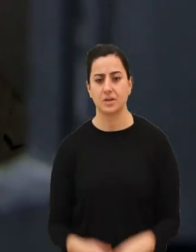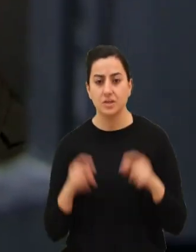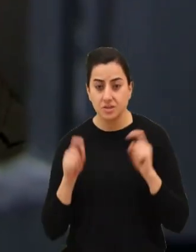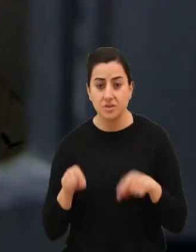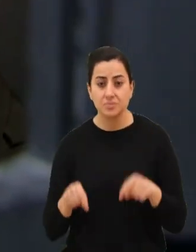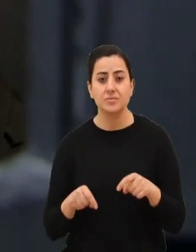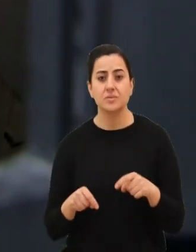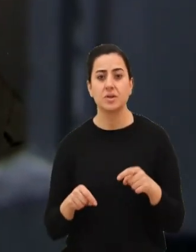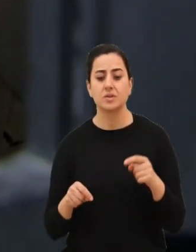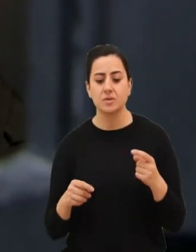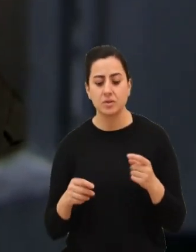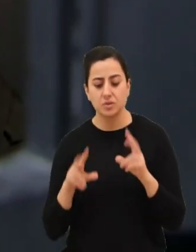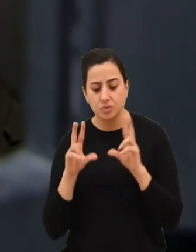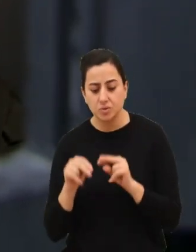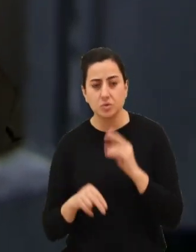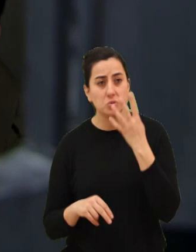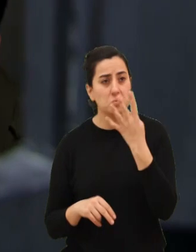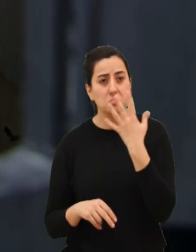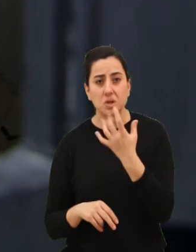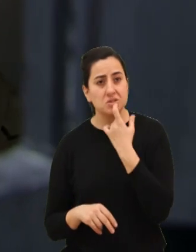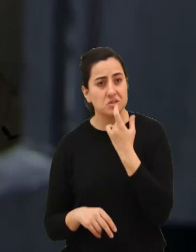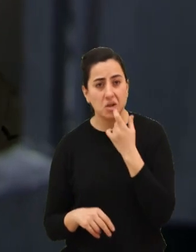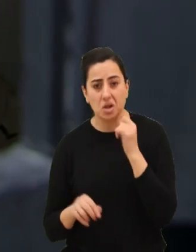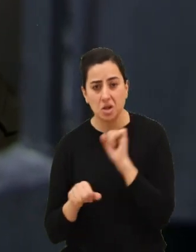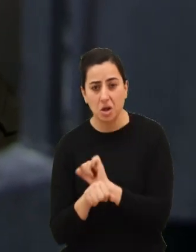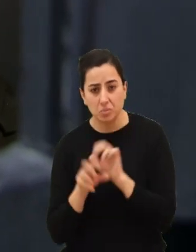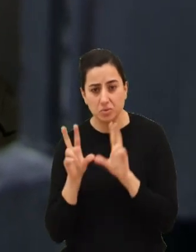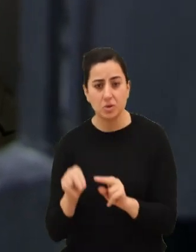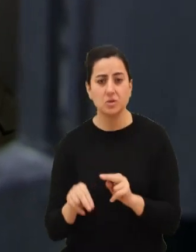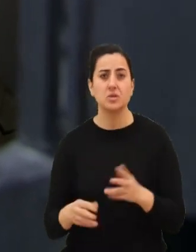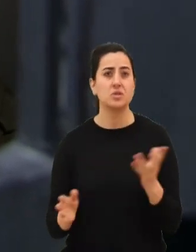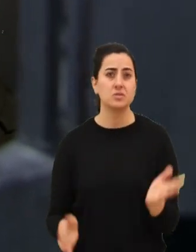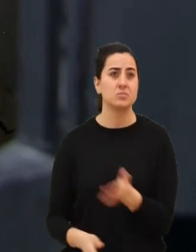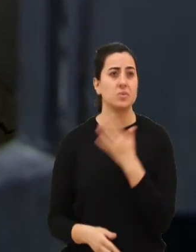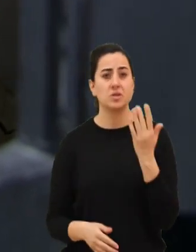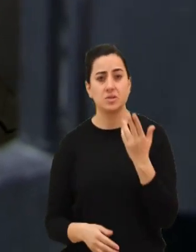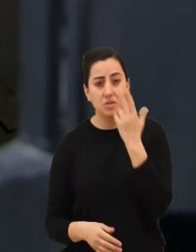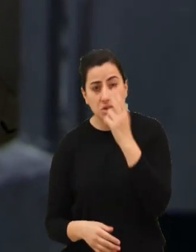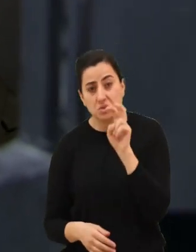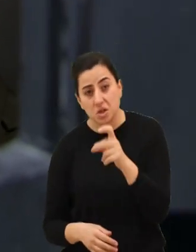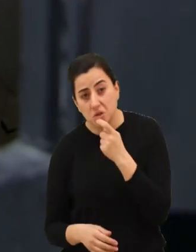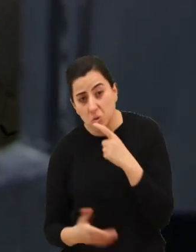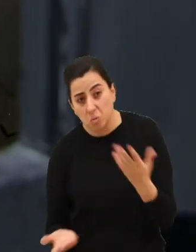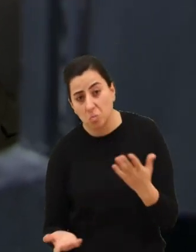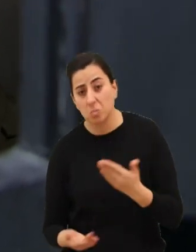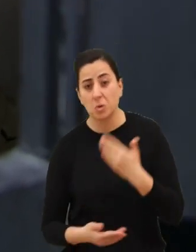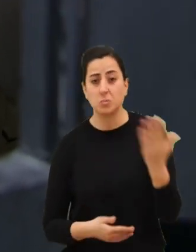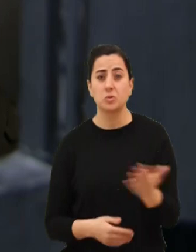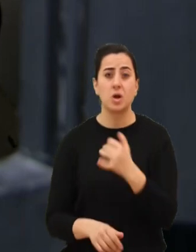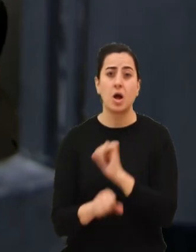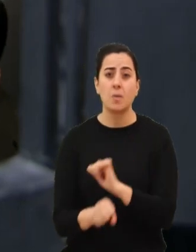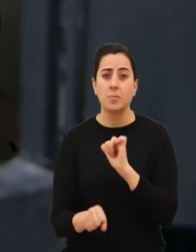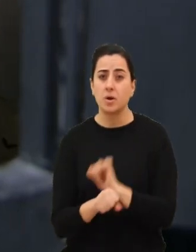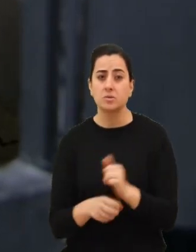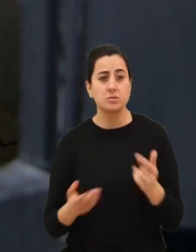Şimdi yatacağım 4-5 yıl. Şimdi yatacağım 7-8 yıl